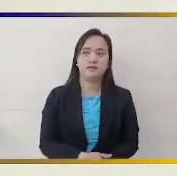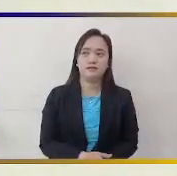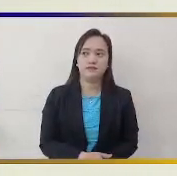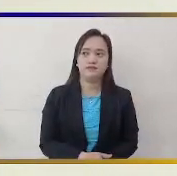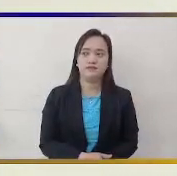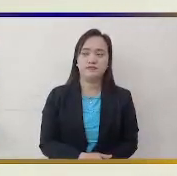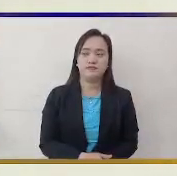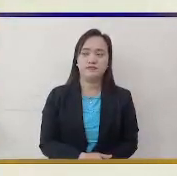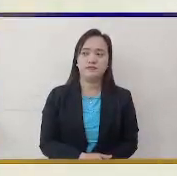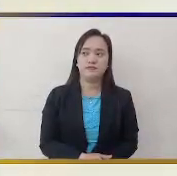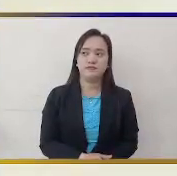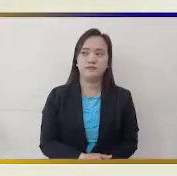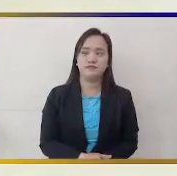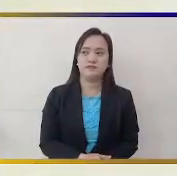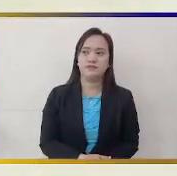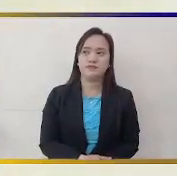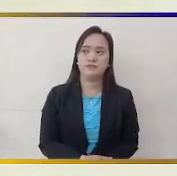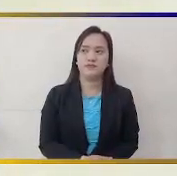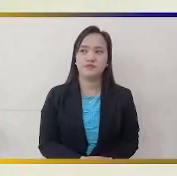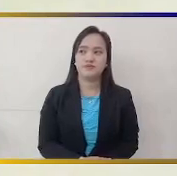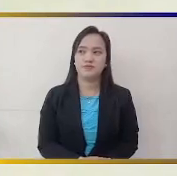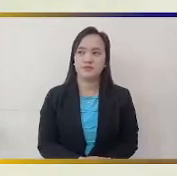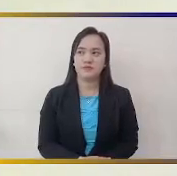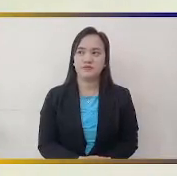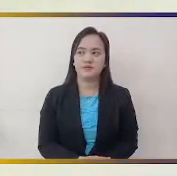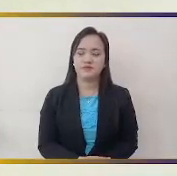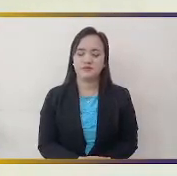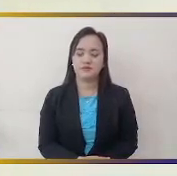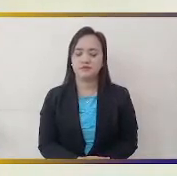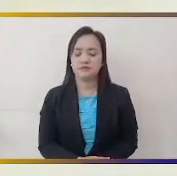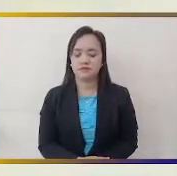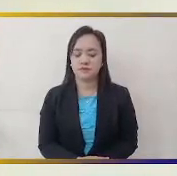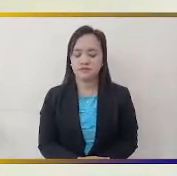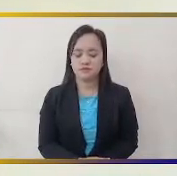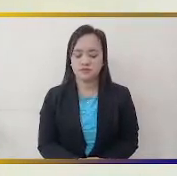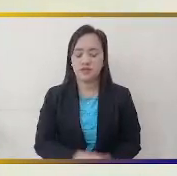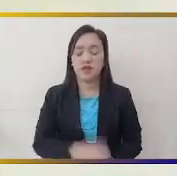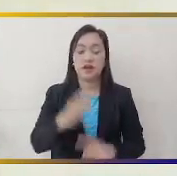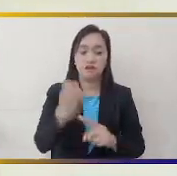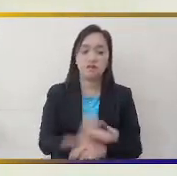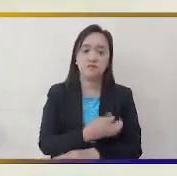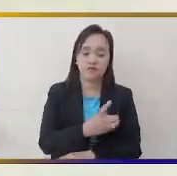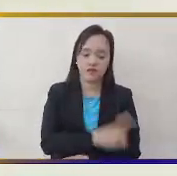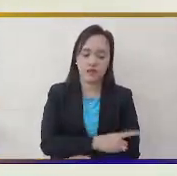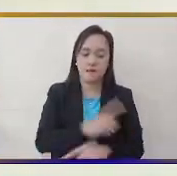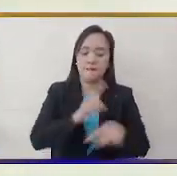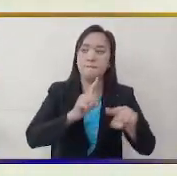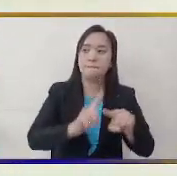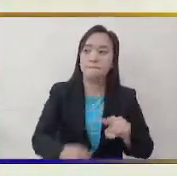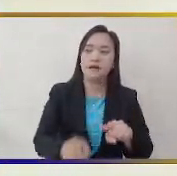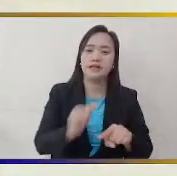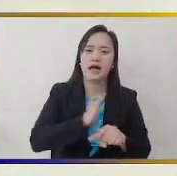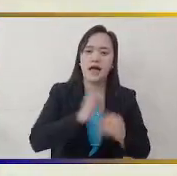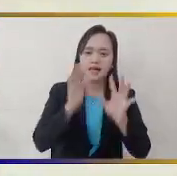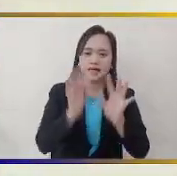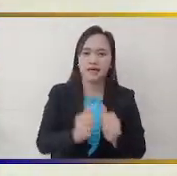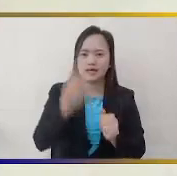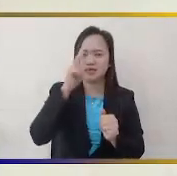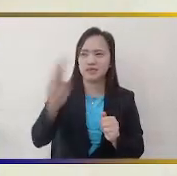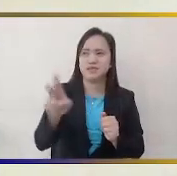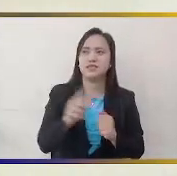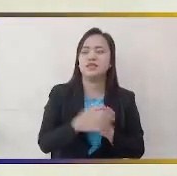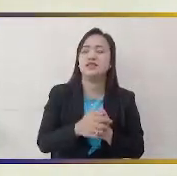short ano lang maghihintay lang ng flight daily yun mga kapatid pero nakita ko sir Jao